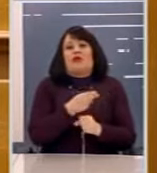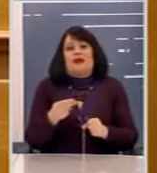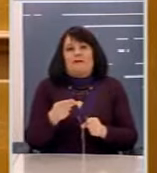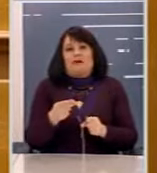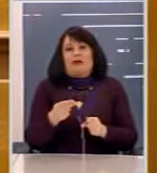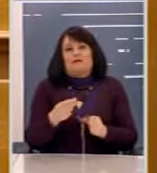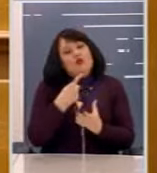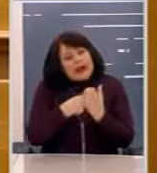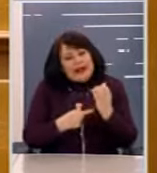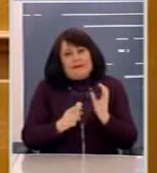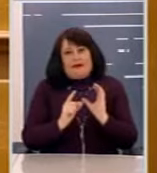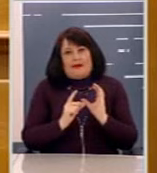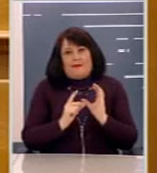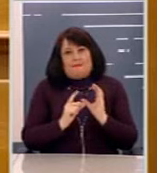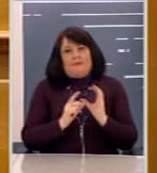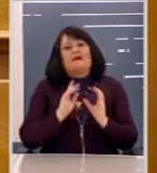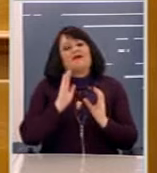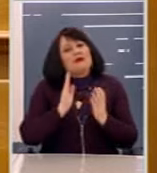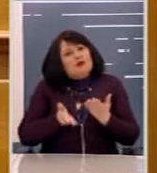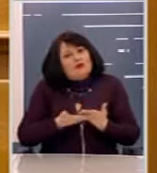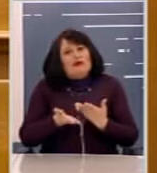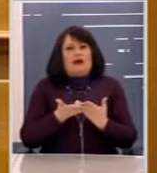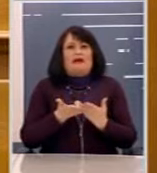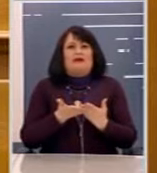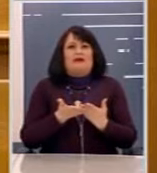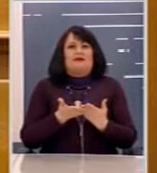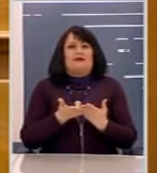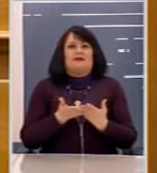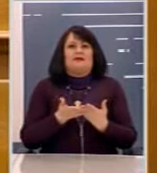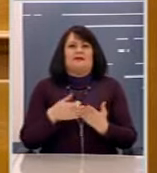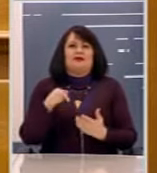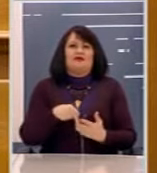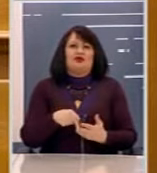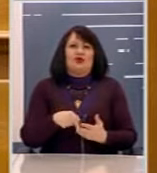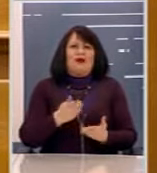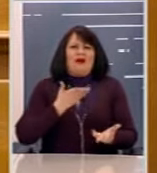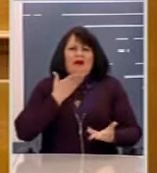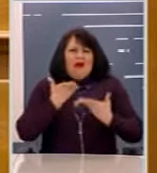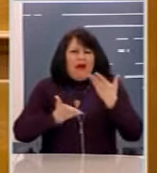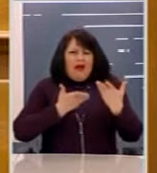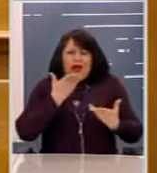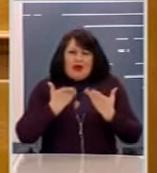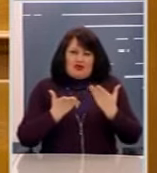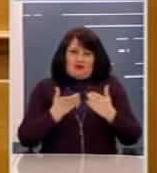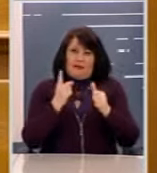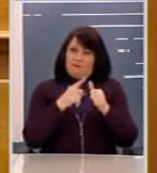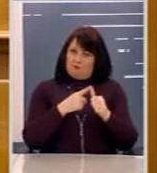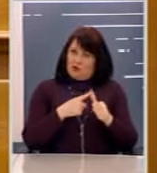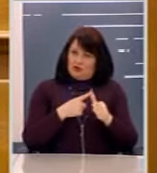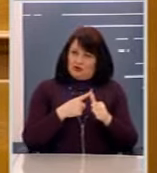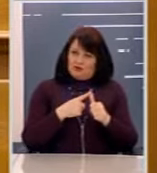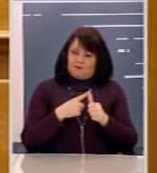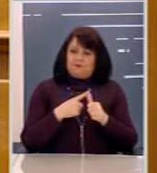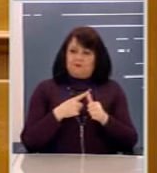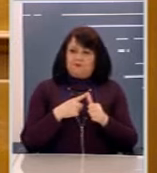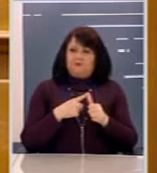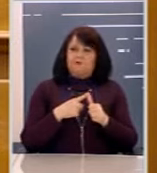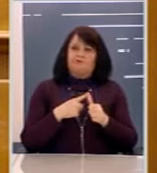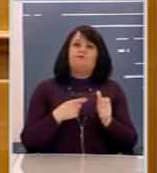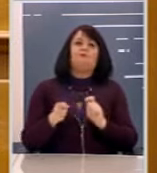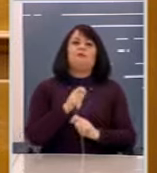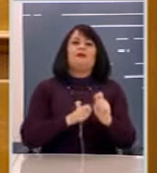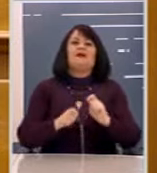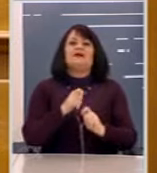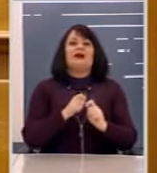οποία συνέβαλαν σε αυτή την έκρηξη της δαπάνης. Πρώτον, τη δημιουργία